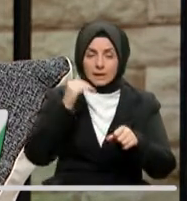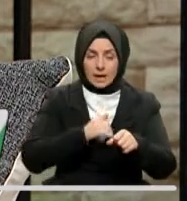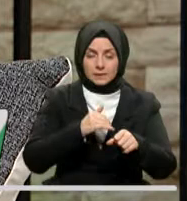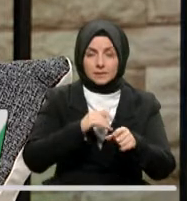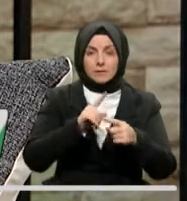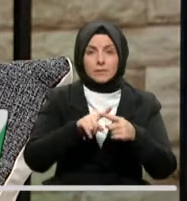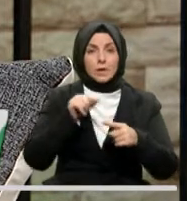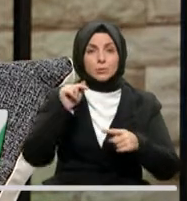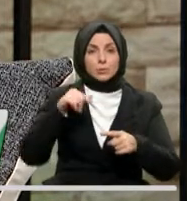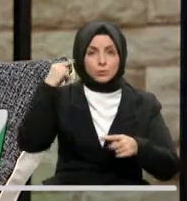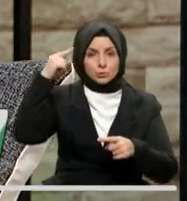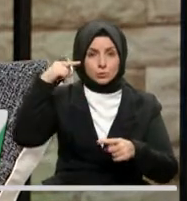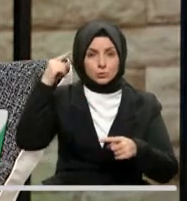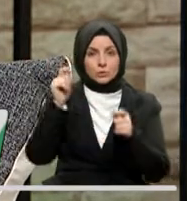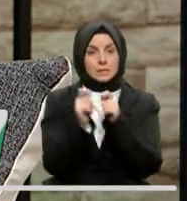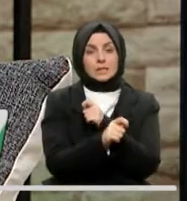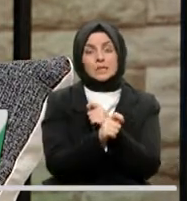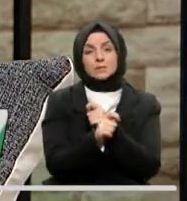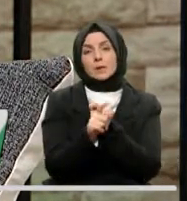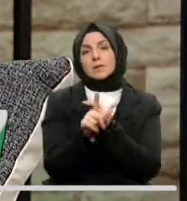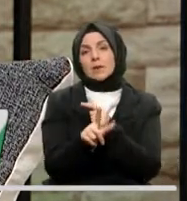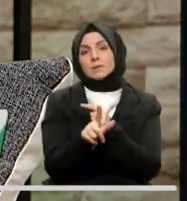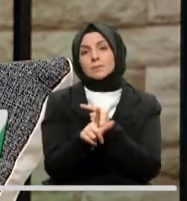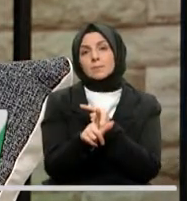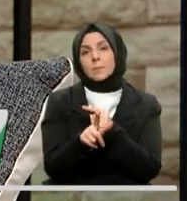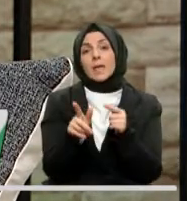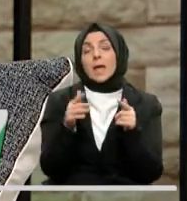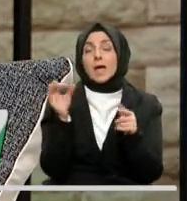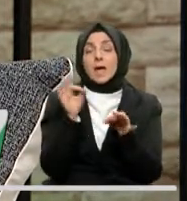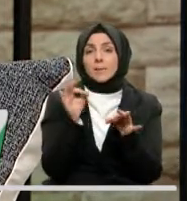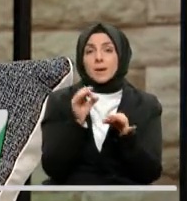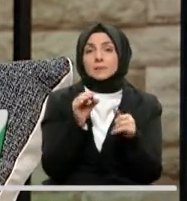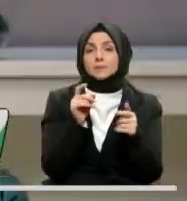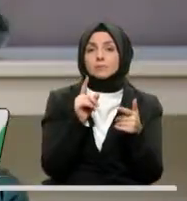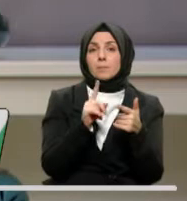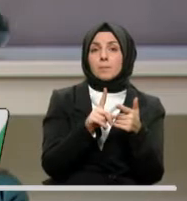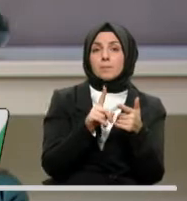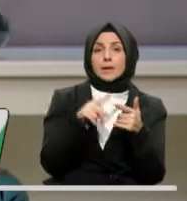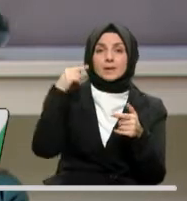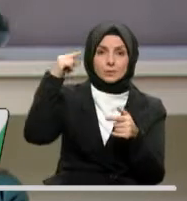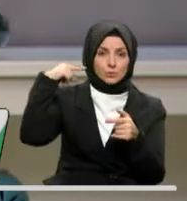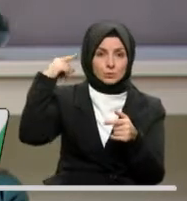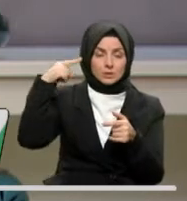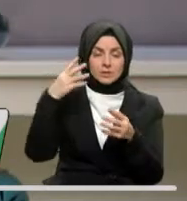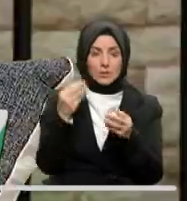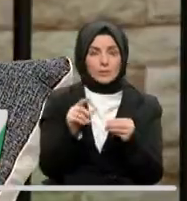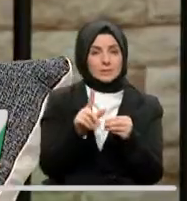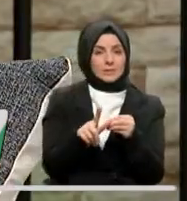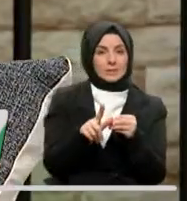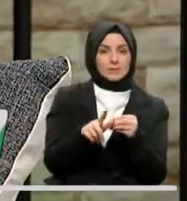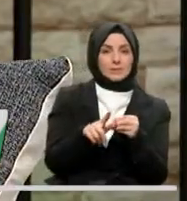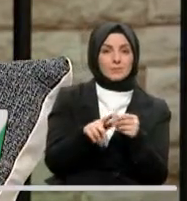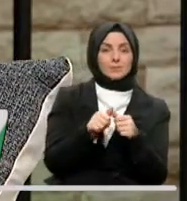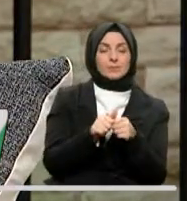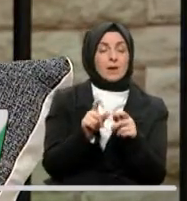Aaa düşüncesi oluşuyor hep hemen yanına bir Bey düşüncesi oluşturma alternatiflerimiz üreteceğiz Aynen öyle zıttı o be düşünce